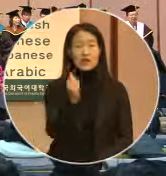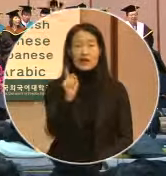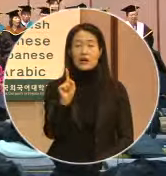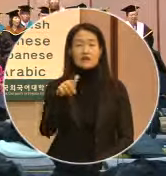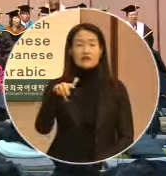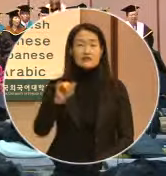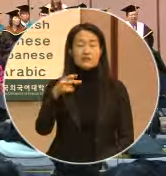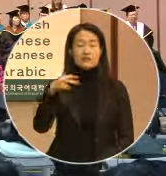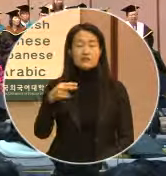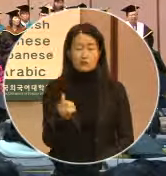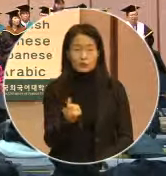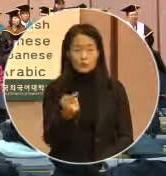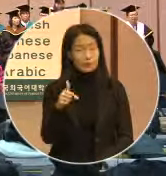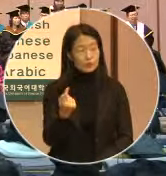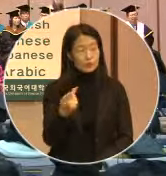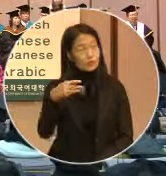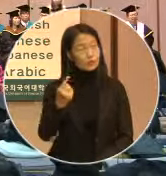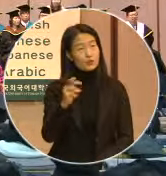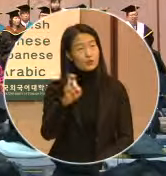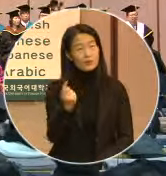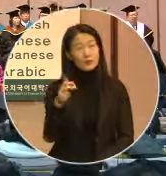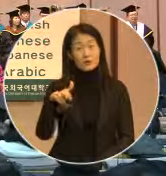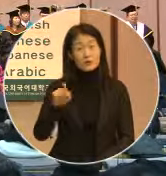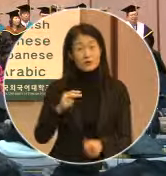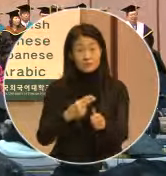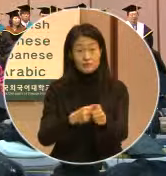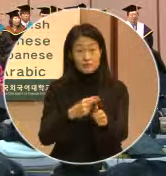합치고 통곡하겠습니다.